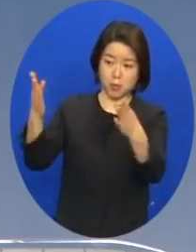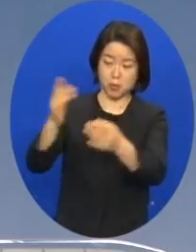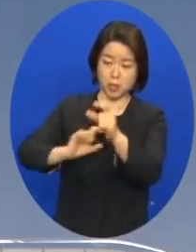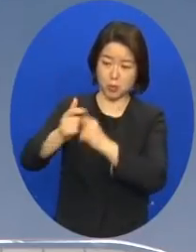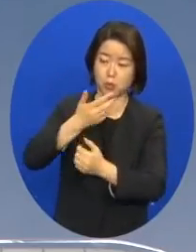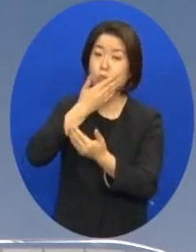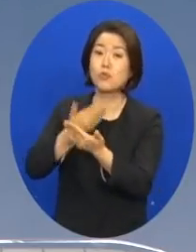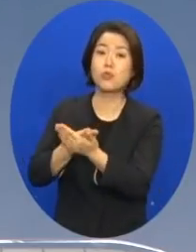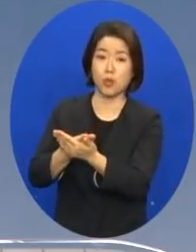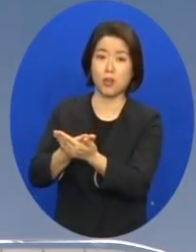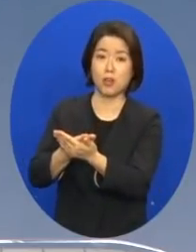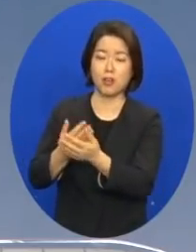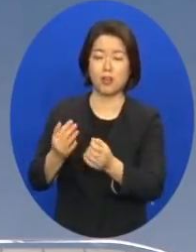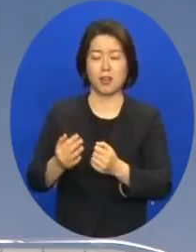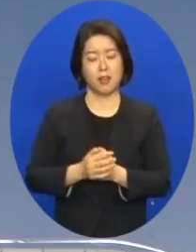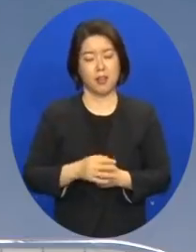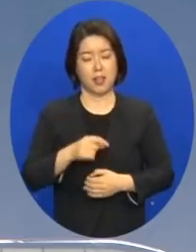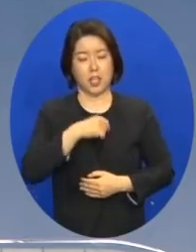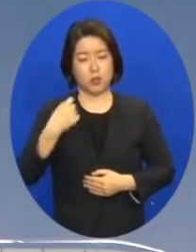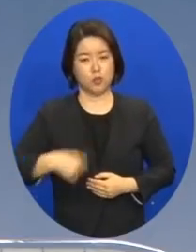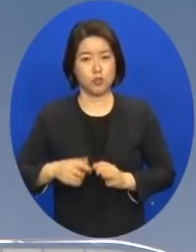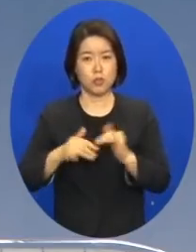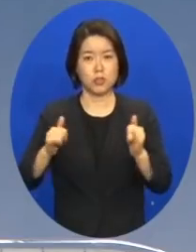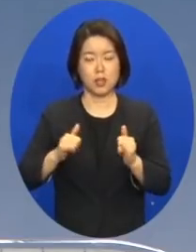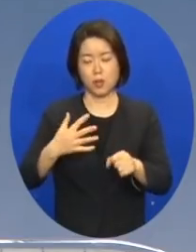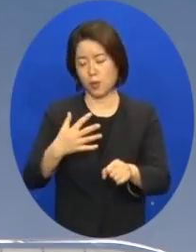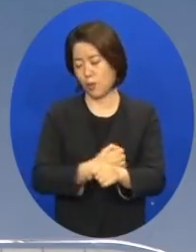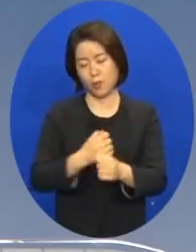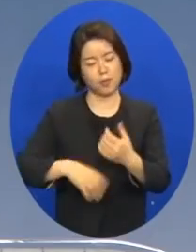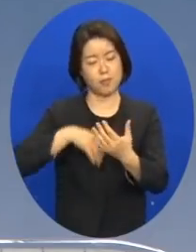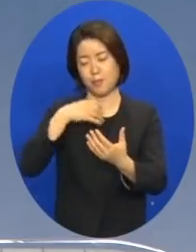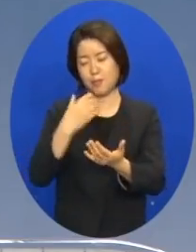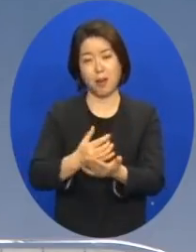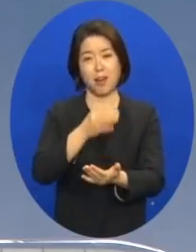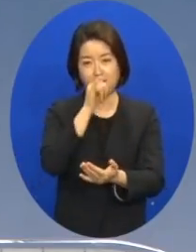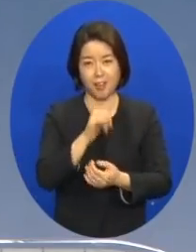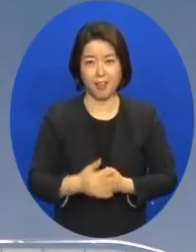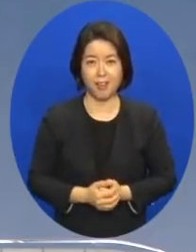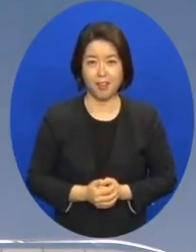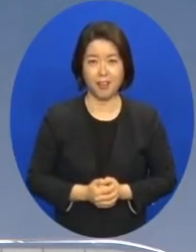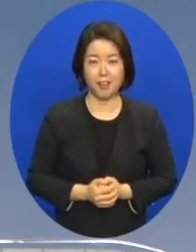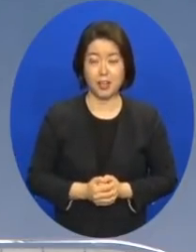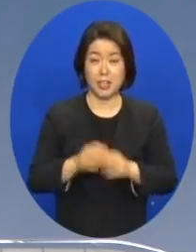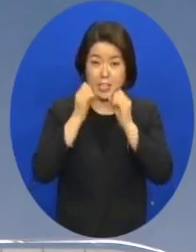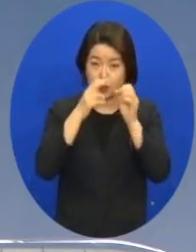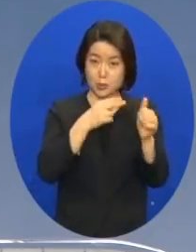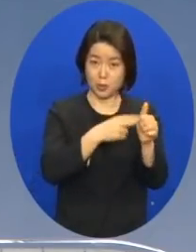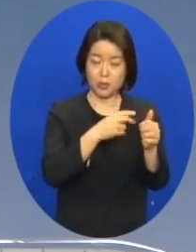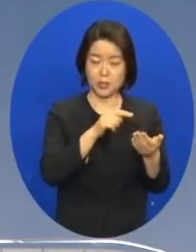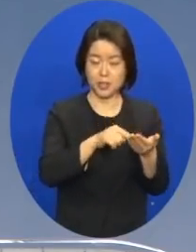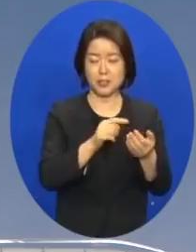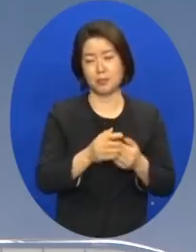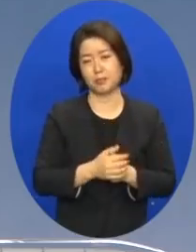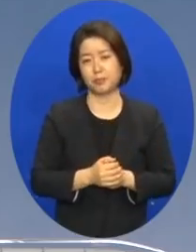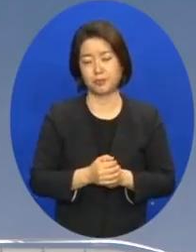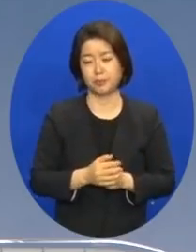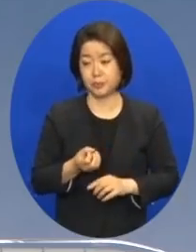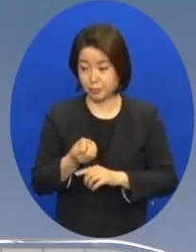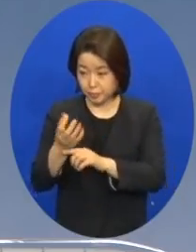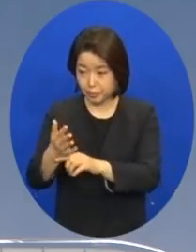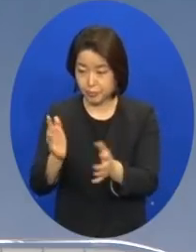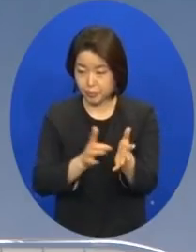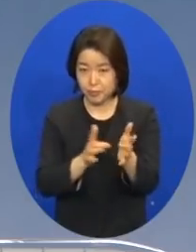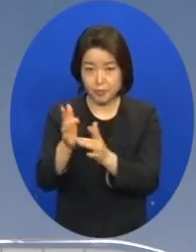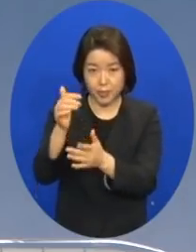중요하다고 중국 사람들은 엄청 감동을 받았어. 허드슨 테일러 선교사님이 전해주는 예수,